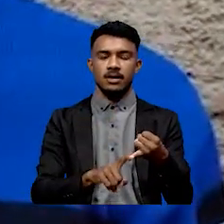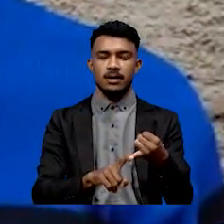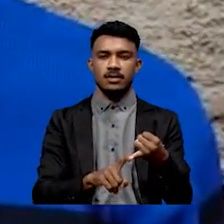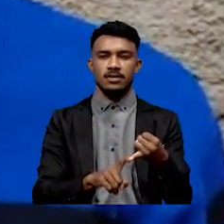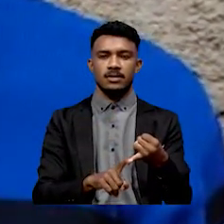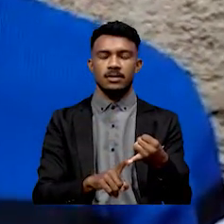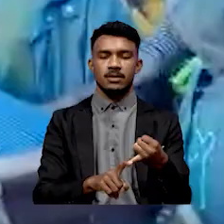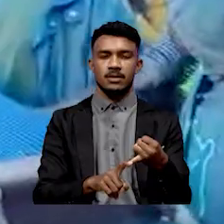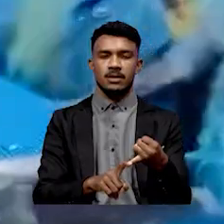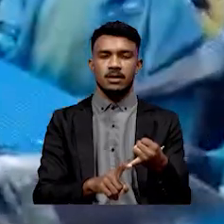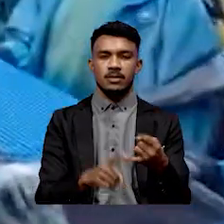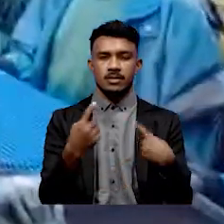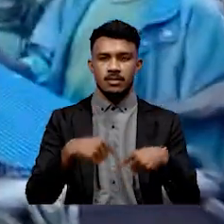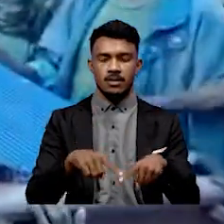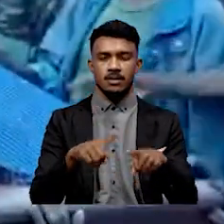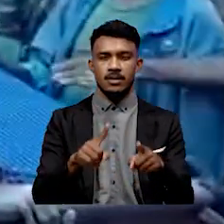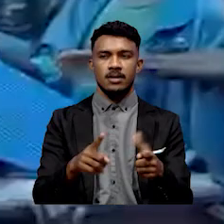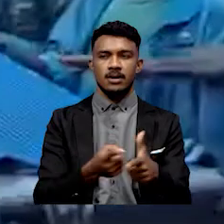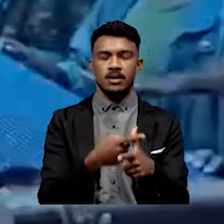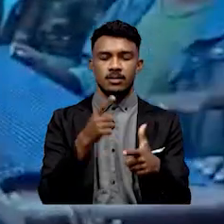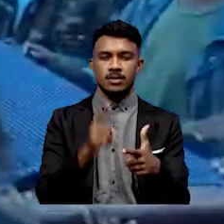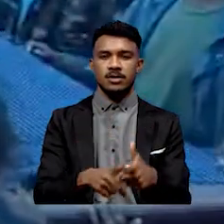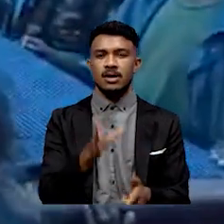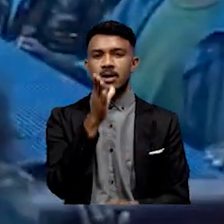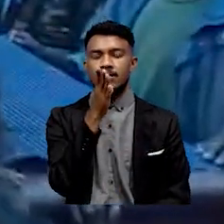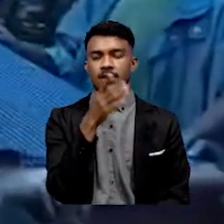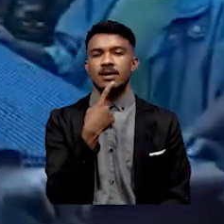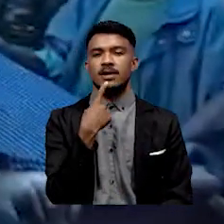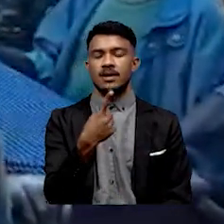terakhir atu lolos nemak, depois ferik deh nasane.